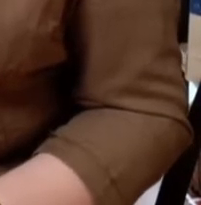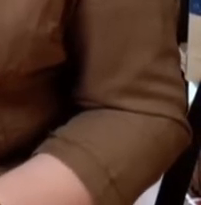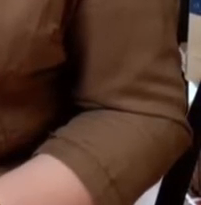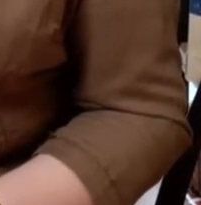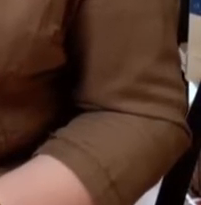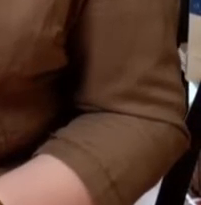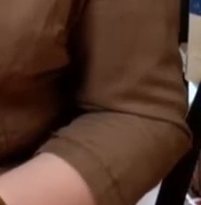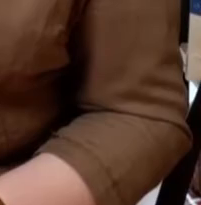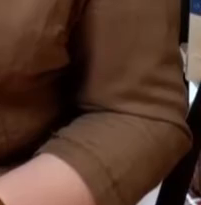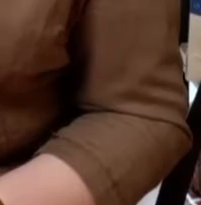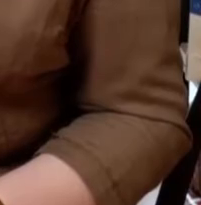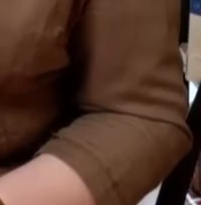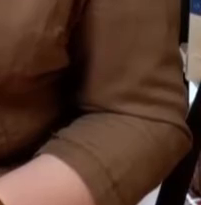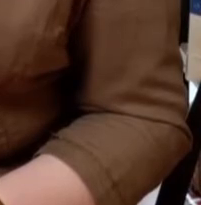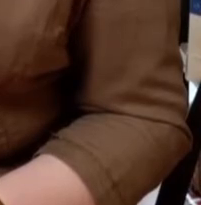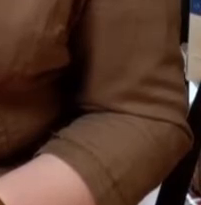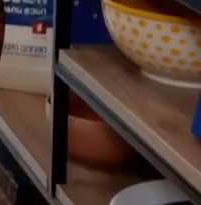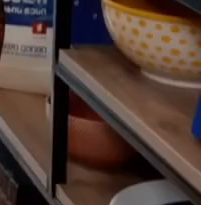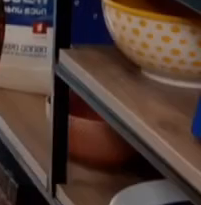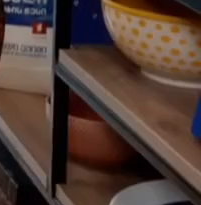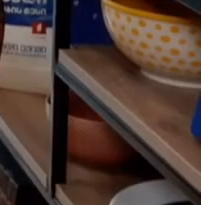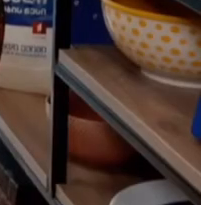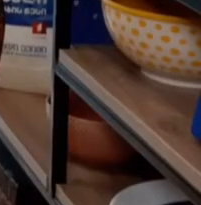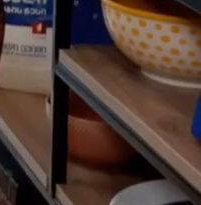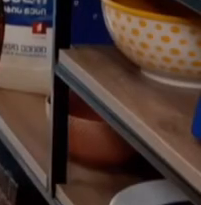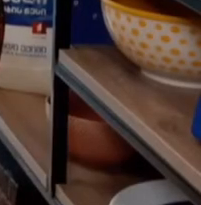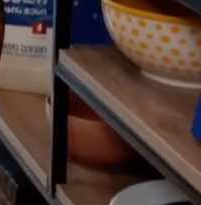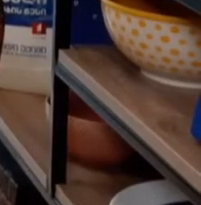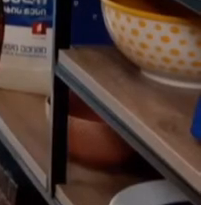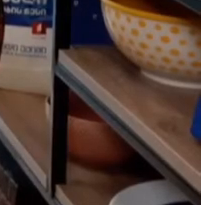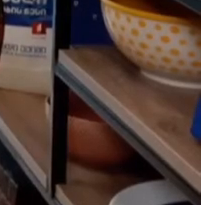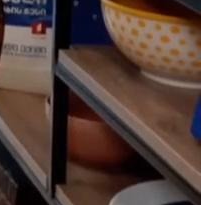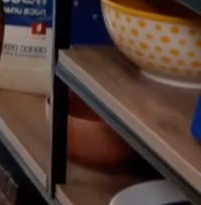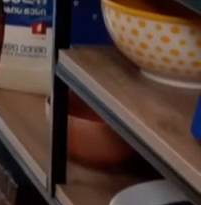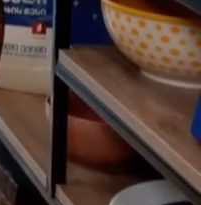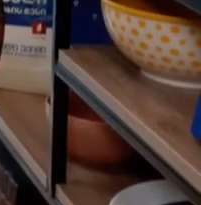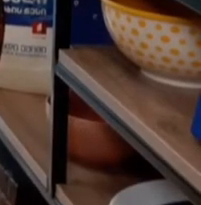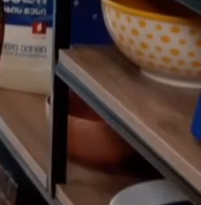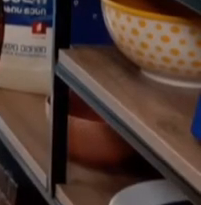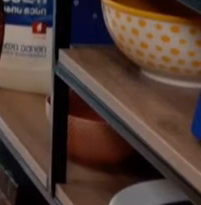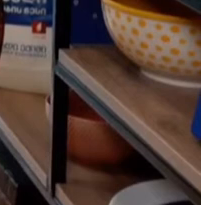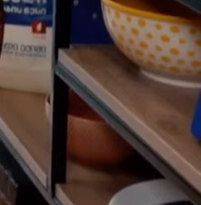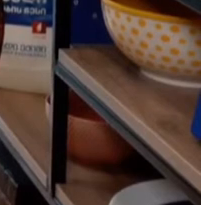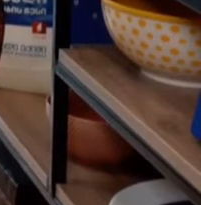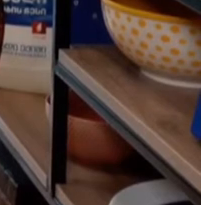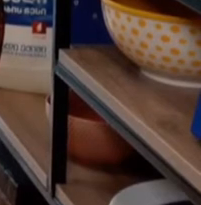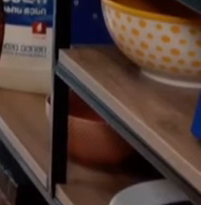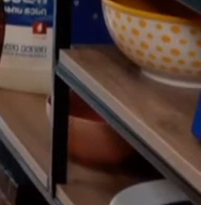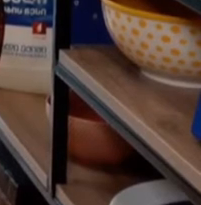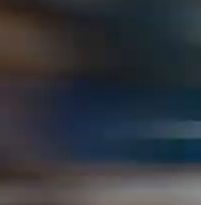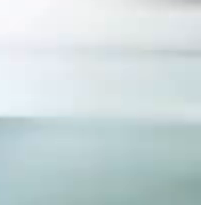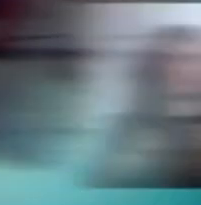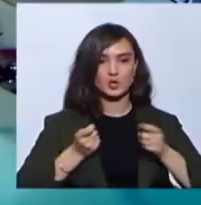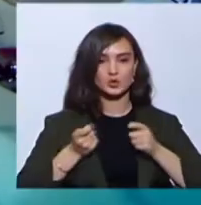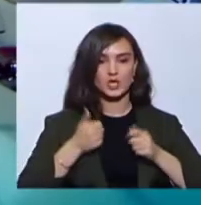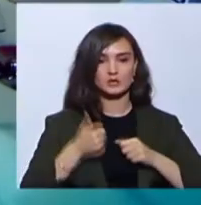და კვება შაქრის დონის მოწესრიგებისათვის ერთ-ერთი ყველაზე ეფექტური, თუ არა ერთადერთი ინსტრუმენტი გახლავთ ნებისმიერ